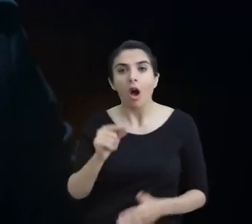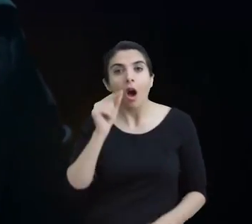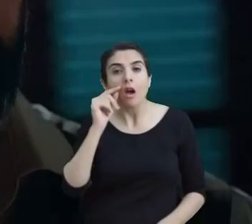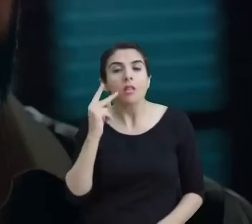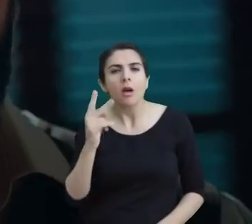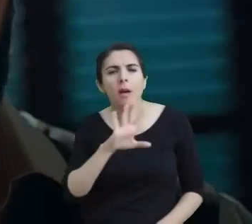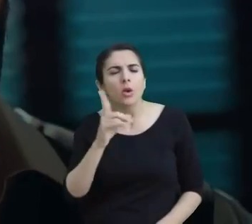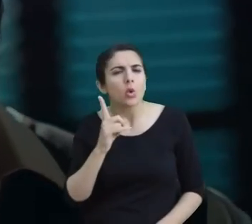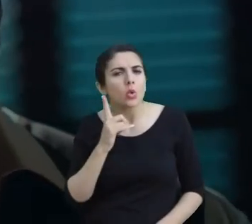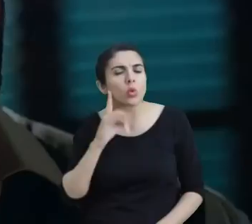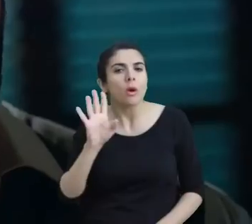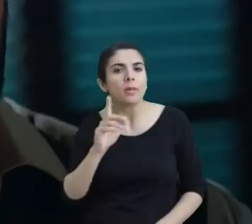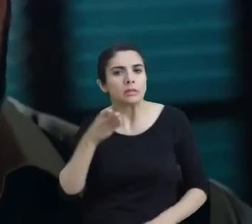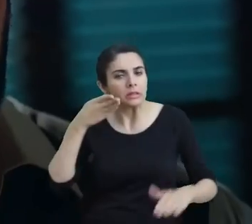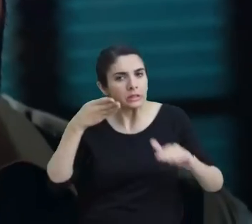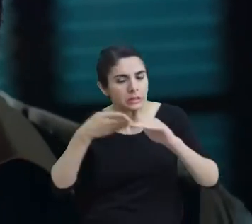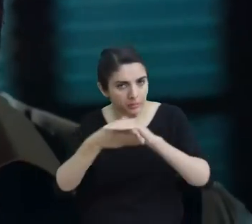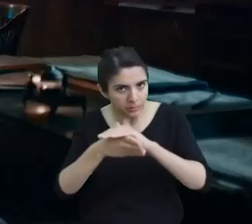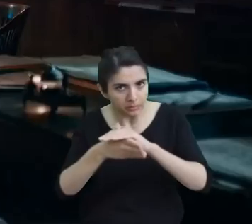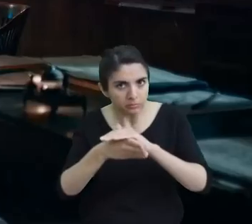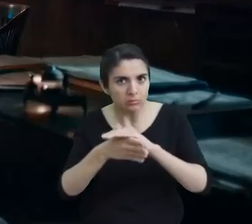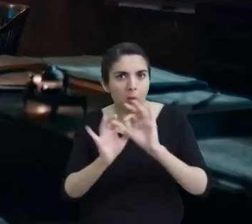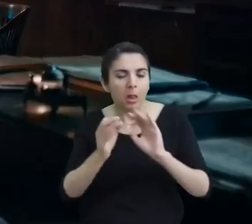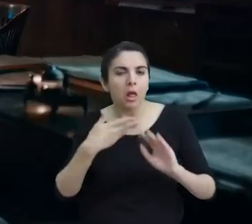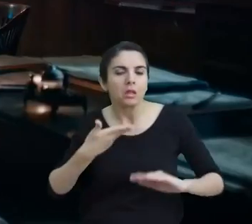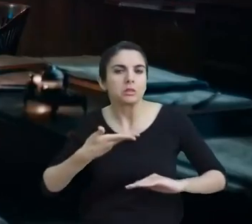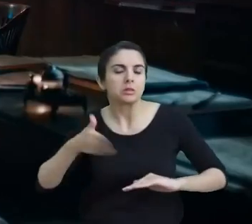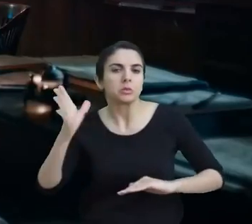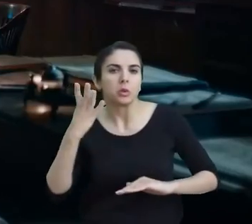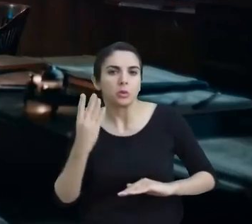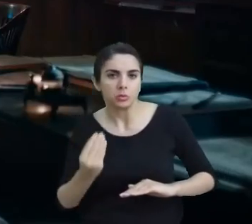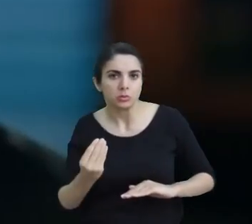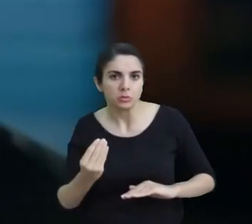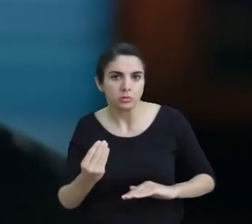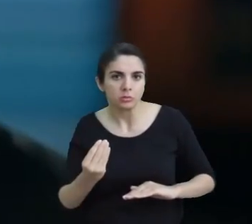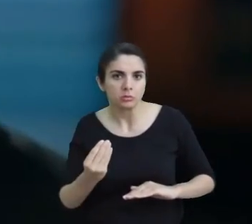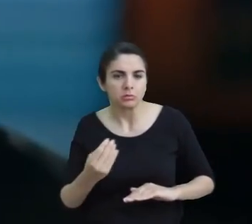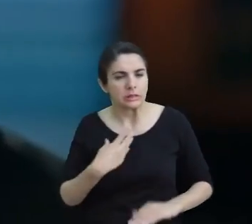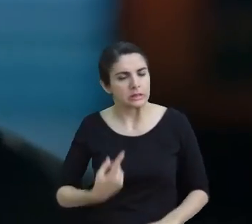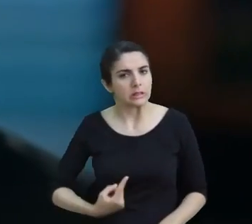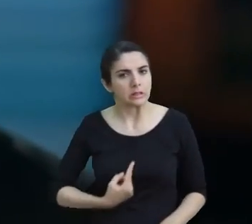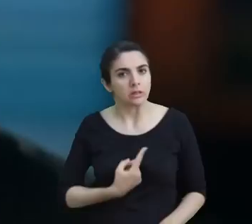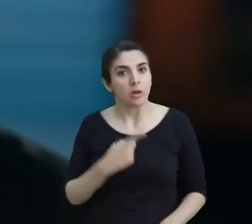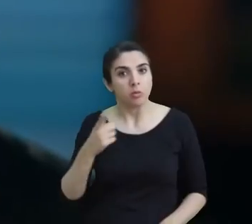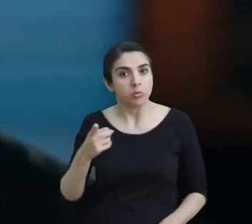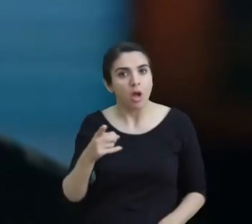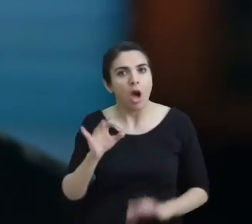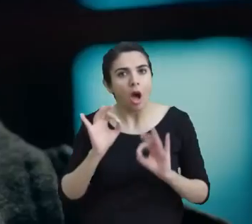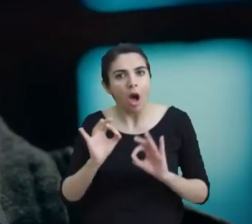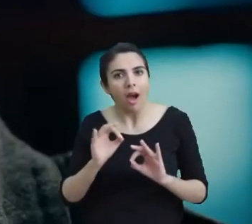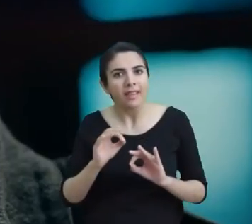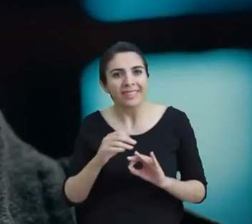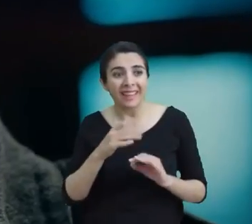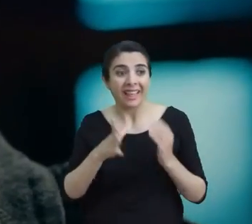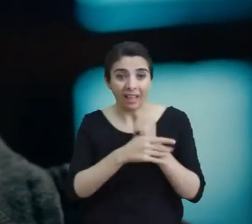Yani adam hiç kimsenin ruhu duymadan içeri girmiş ve o şekilde çıkılmış. Hislerim bana bu herzeyi